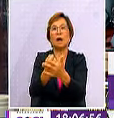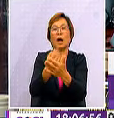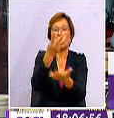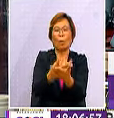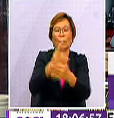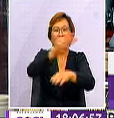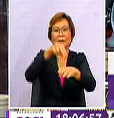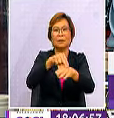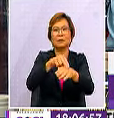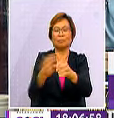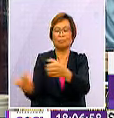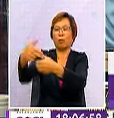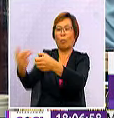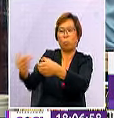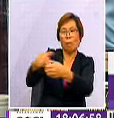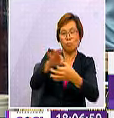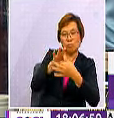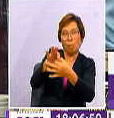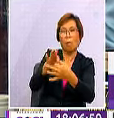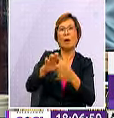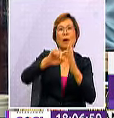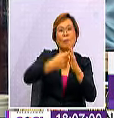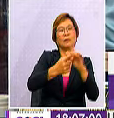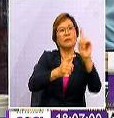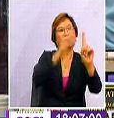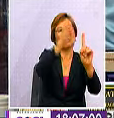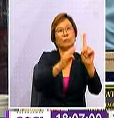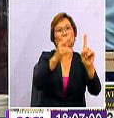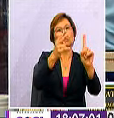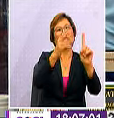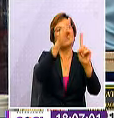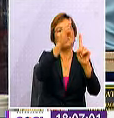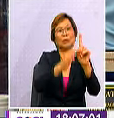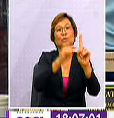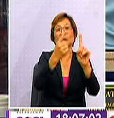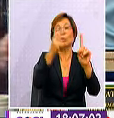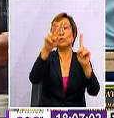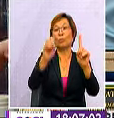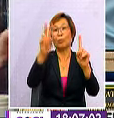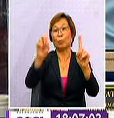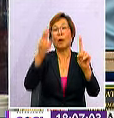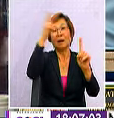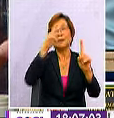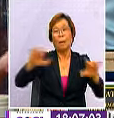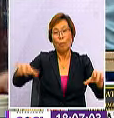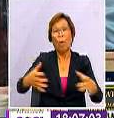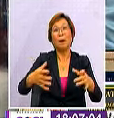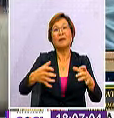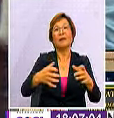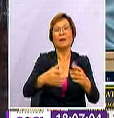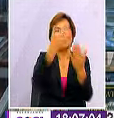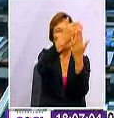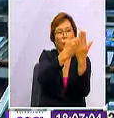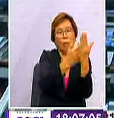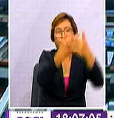Kewangan Nasional. Selain itu, mulai 1 Januari 2020, kerajaan akan melaksanakan langkah-langkah